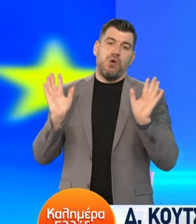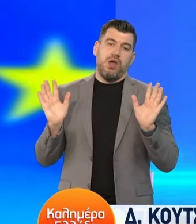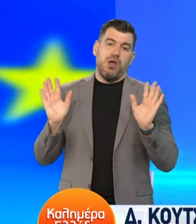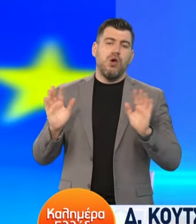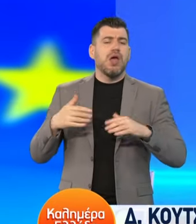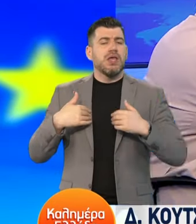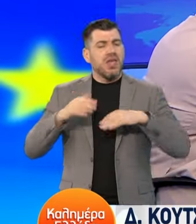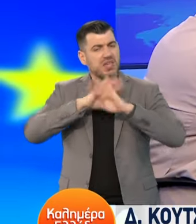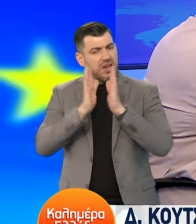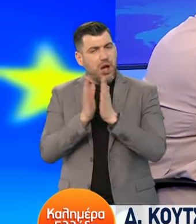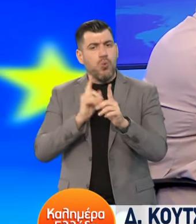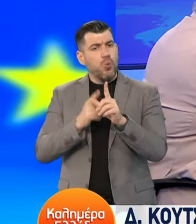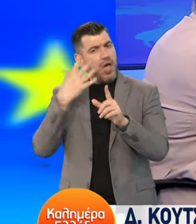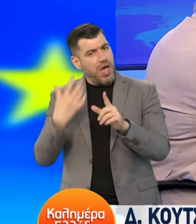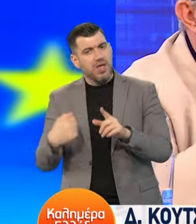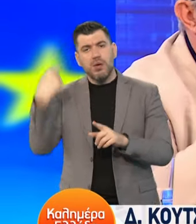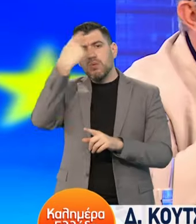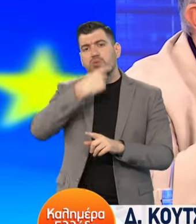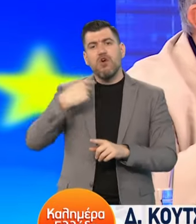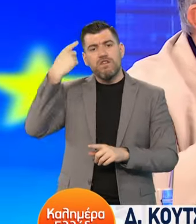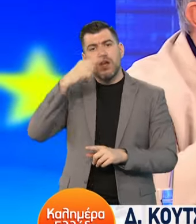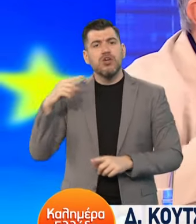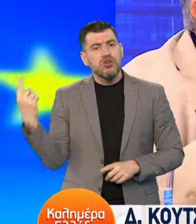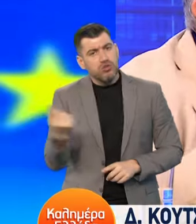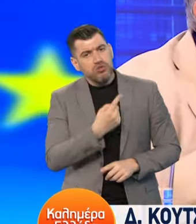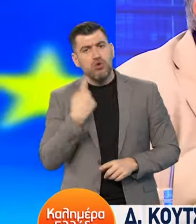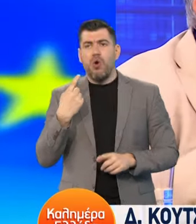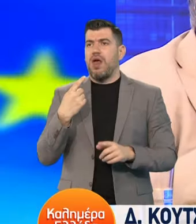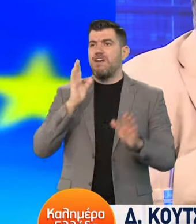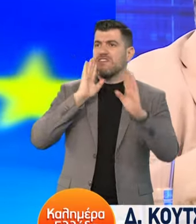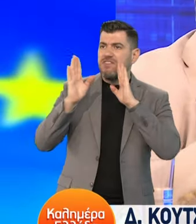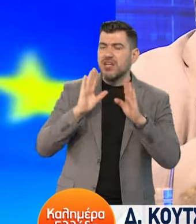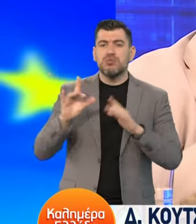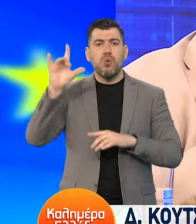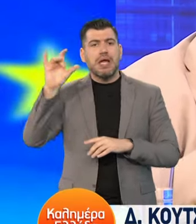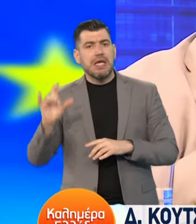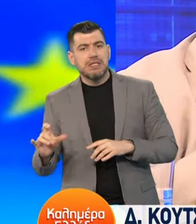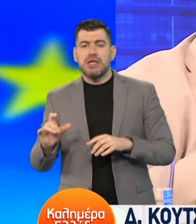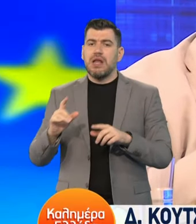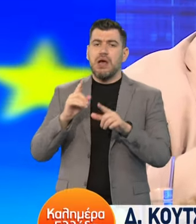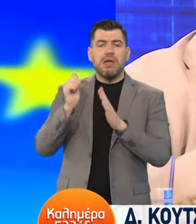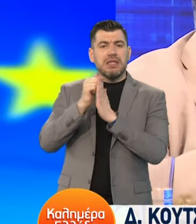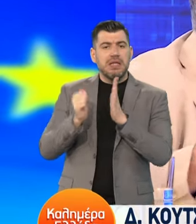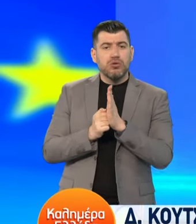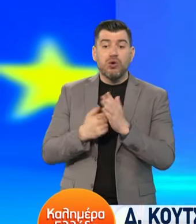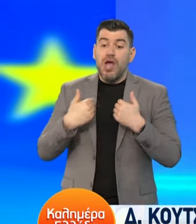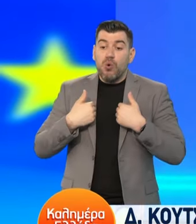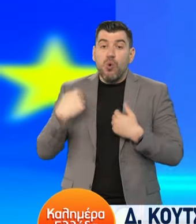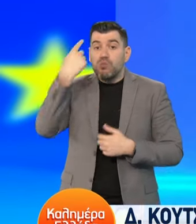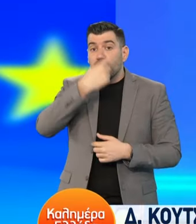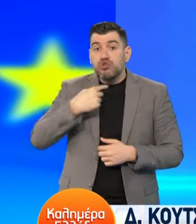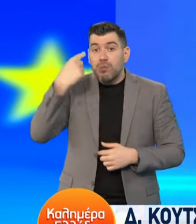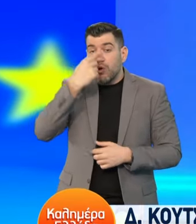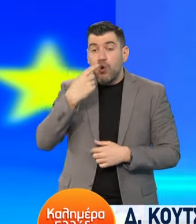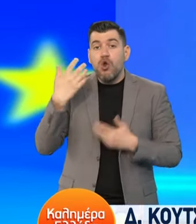κοινωνικής δικτύωσης. Έχει το κόμμα. Εμείς δεν έχουμε ατομικούς για προβολή προσωπική δική μου. Τι κάνω με τη γυναίκα